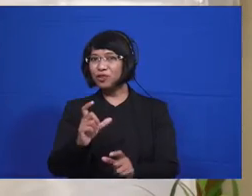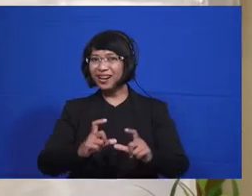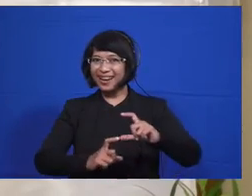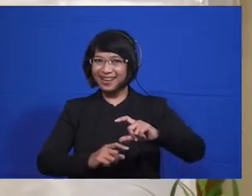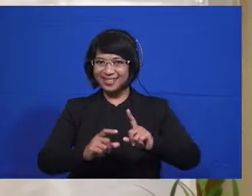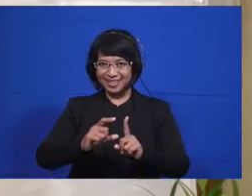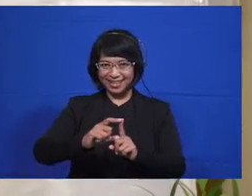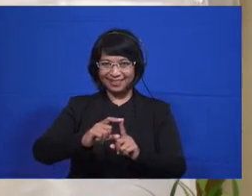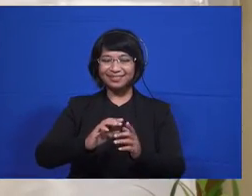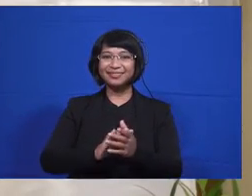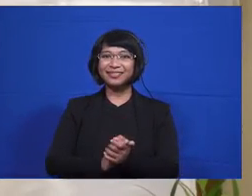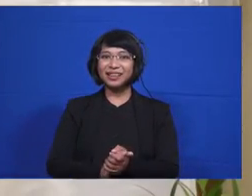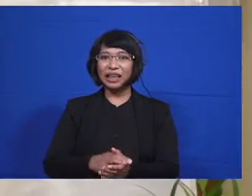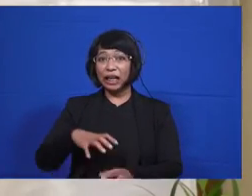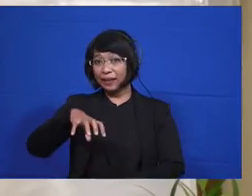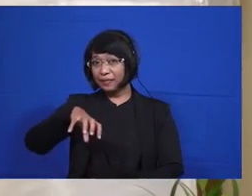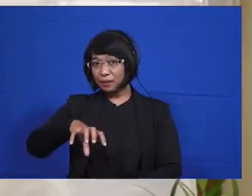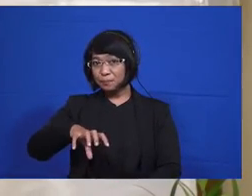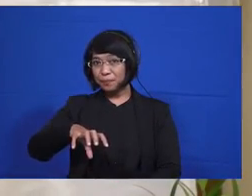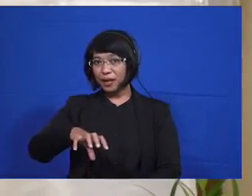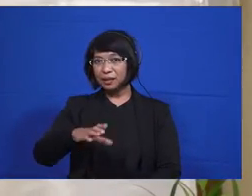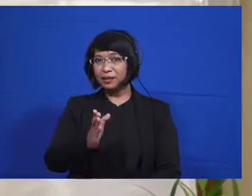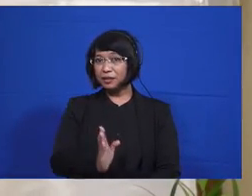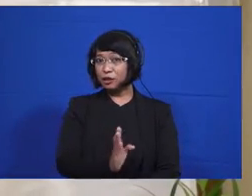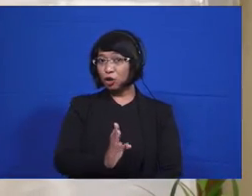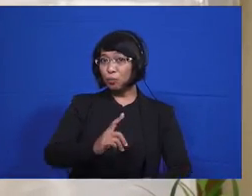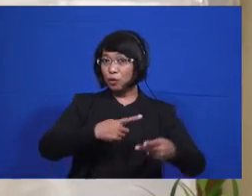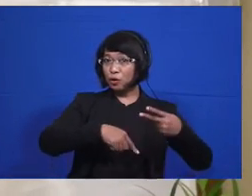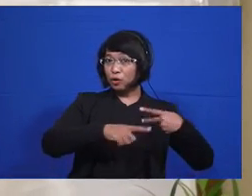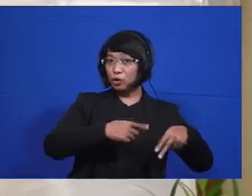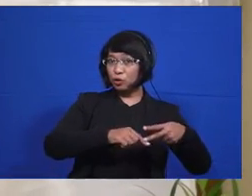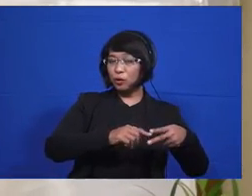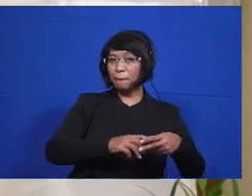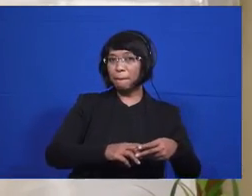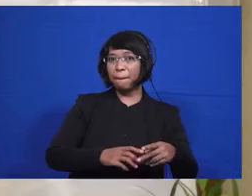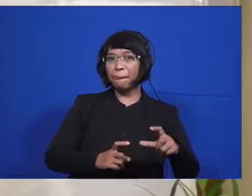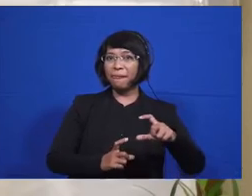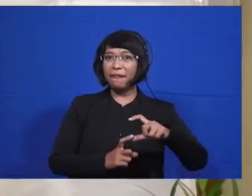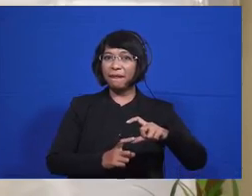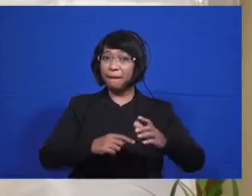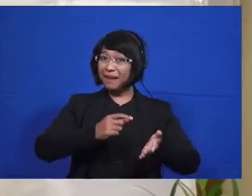Sanata Dharma, tempat kedua Romo menjalani masa studi.